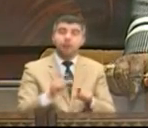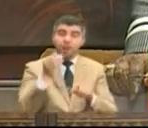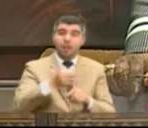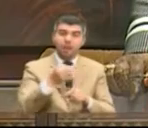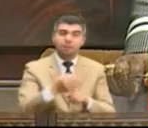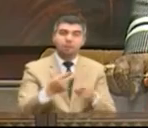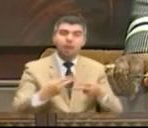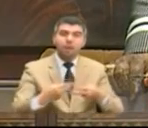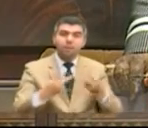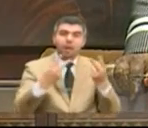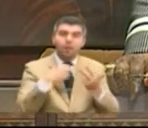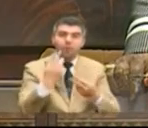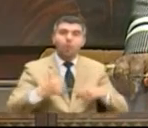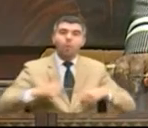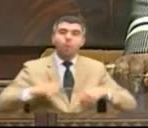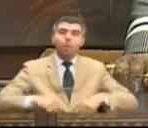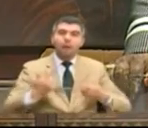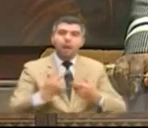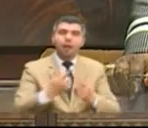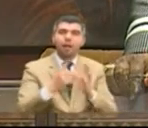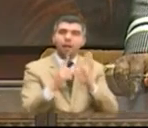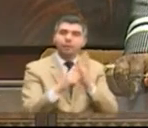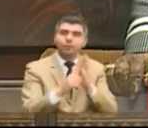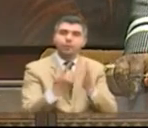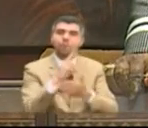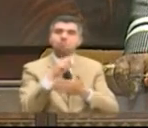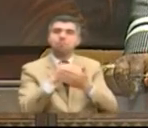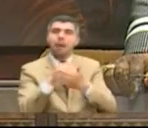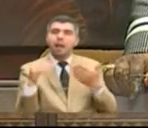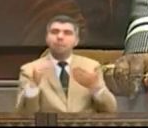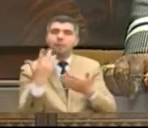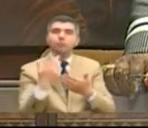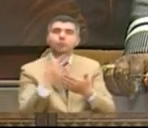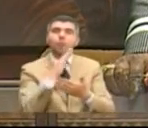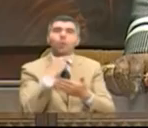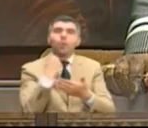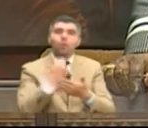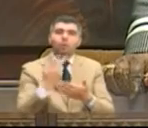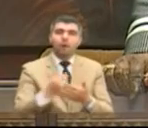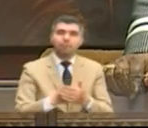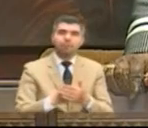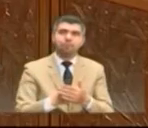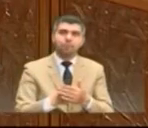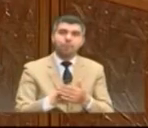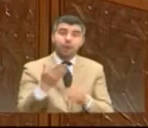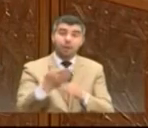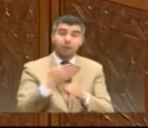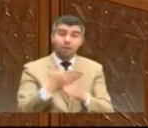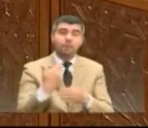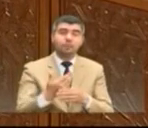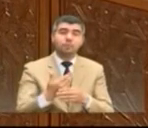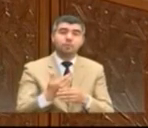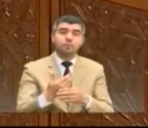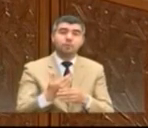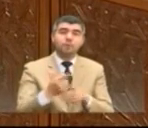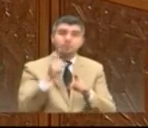العمومية. أيضا الباعث على هذا السؤال هو البرنامج الحكومي، وتفضلتم السيد الوزير وتكلمتم على أنكم بصدد